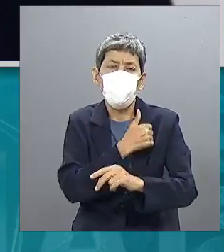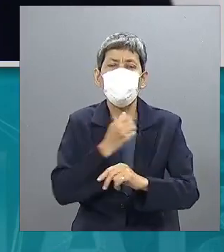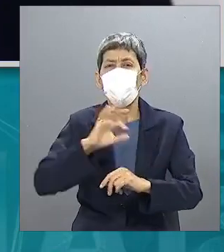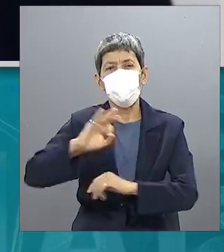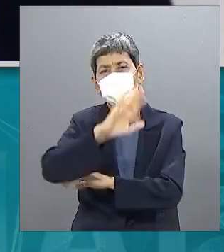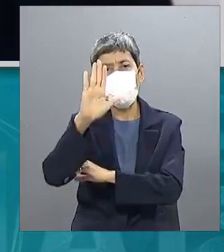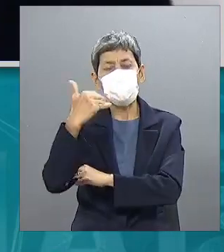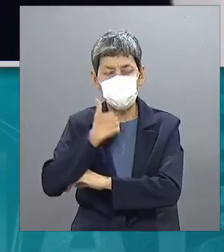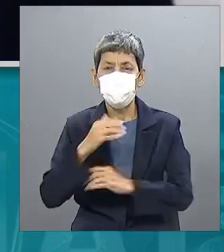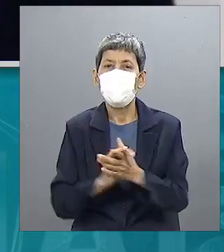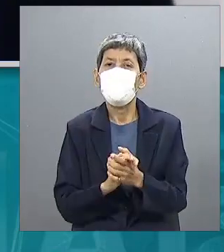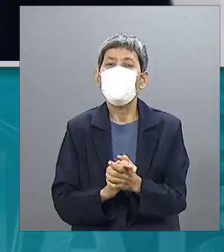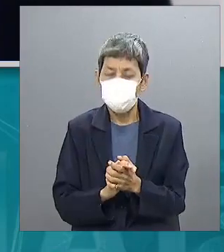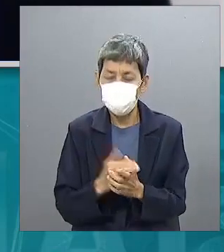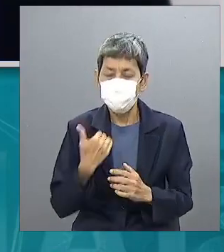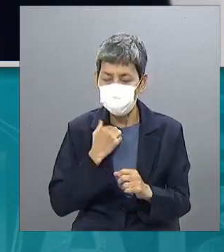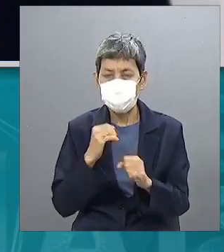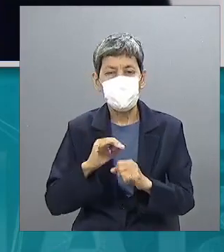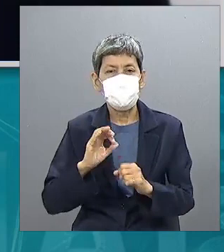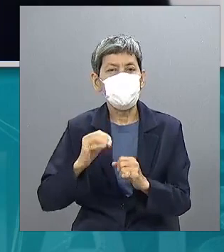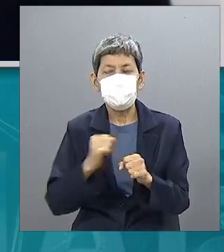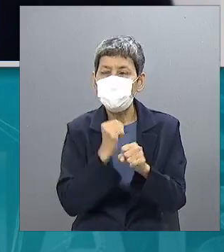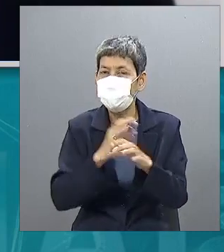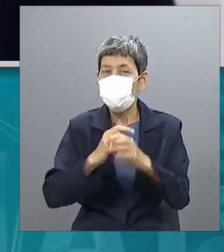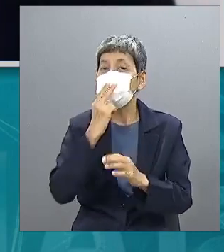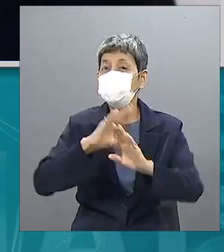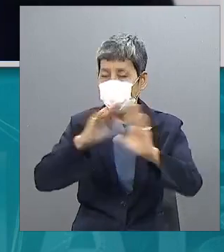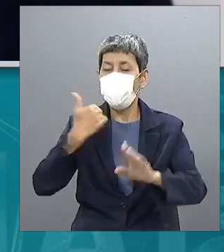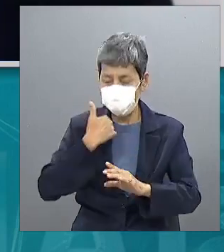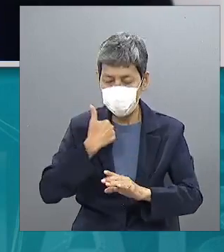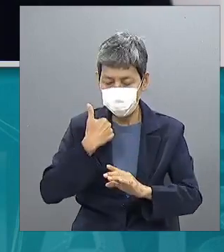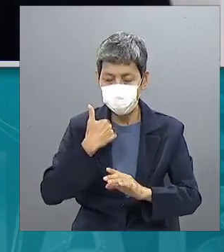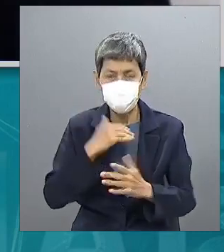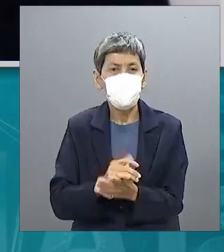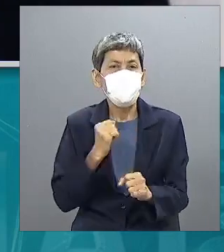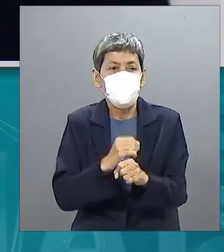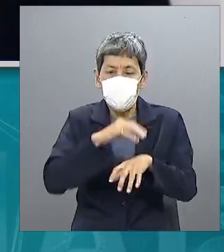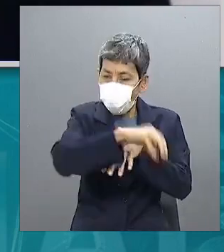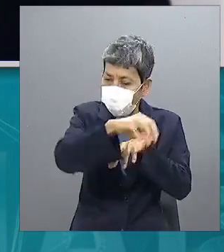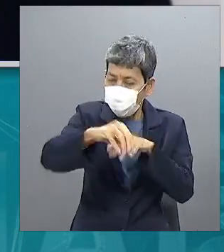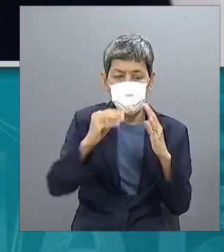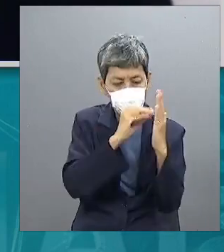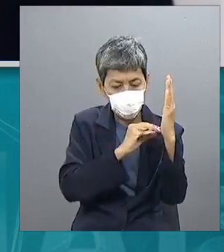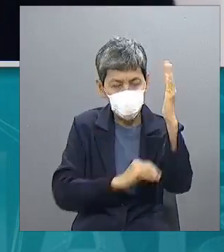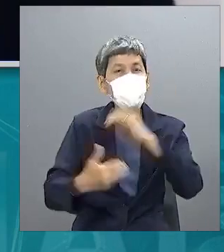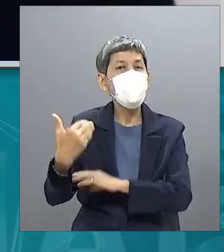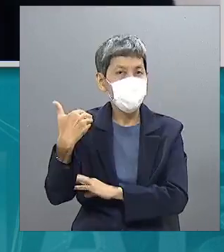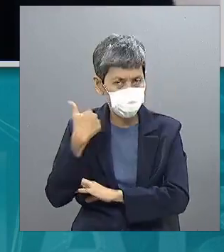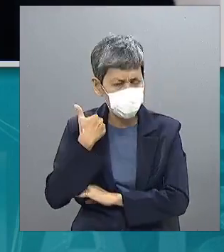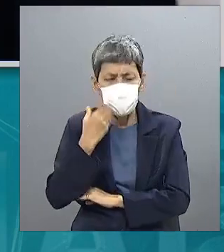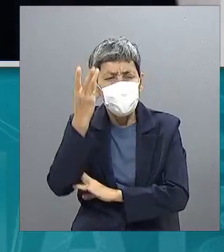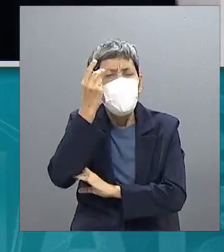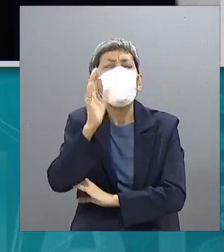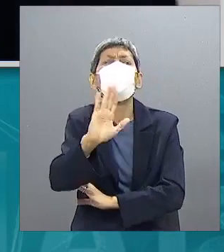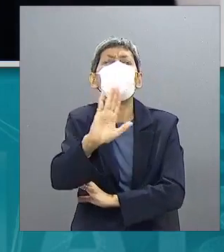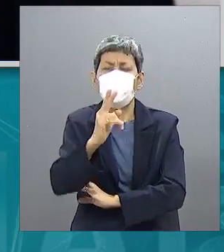มศวนะครับก็จะมีคลินิกเลยนะครับที่เกี่ยวกับเรื่องของการและบุญแล้วตอนเนี้ยมีกระจายไปอยู่ทั่วประเทศแล้วครับอันนี้ไม่ต้องกังวลเลยครับในเรื่องเลิก